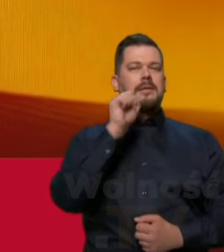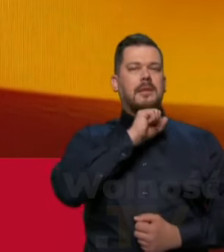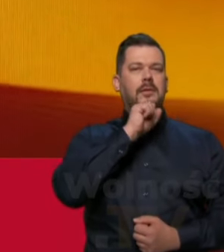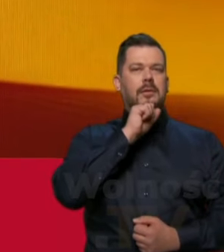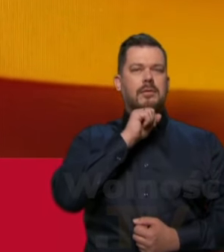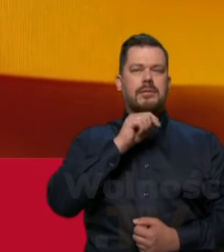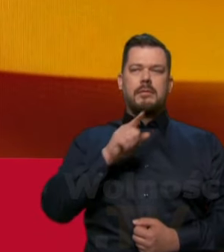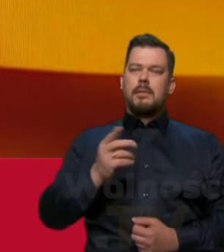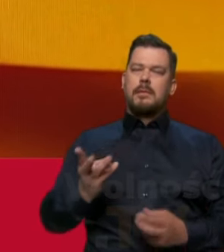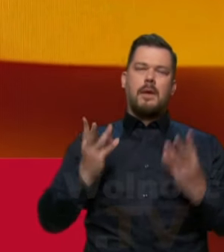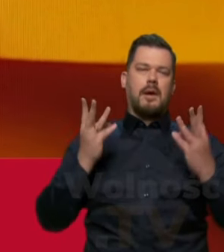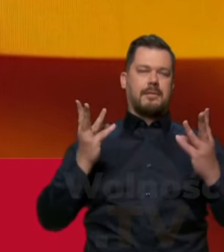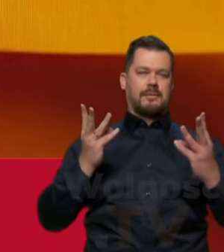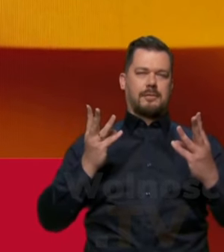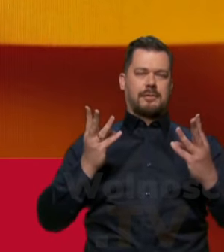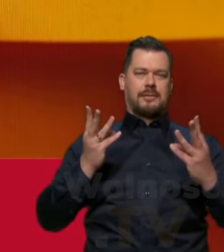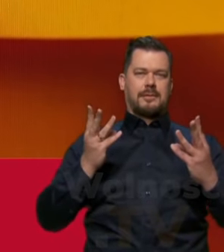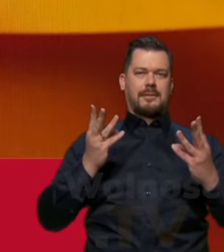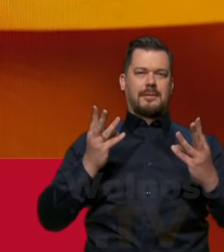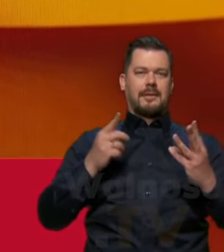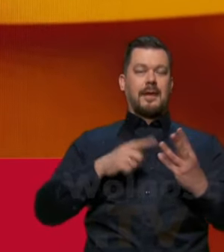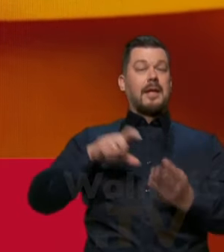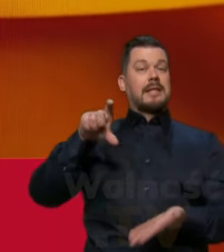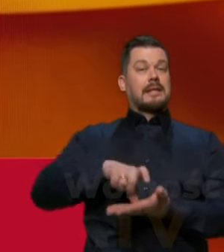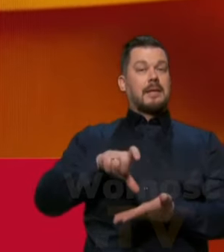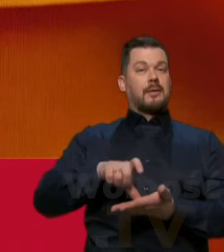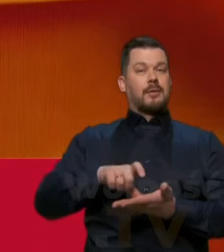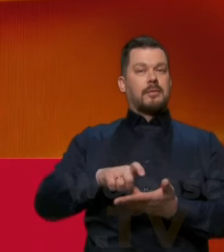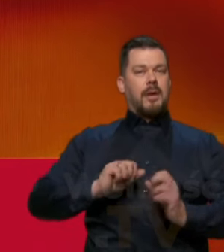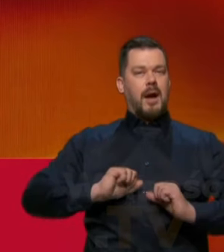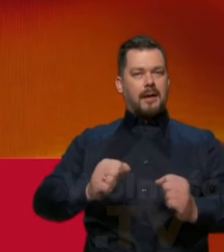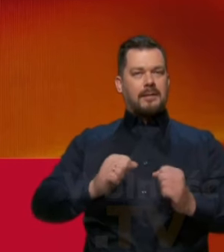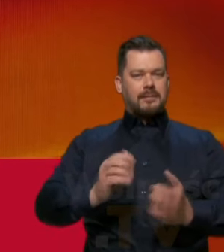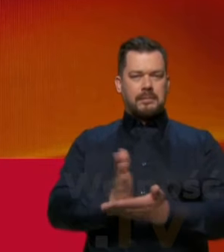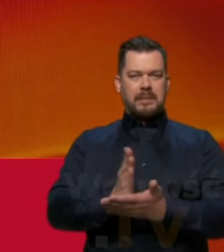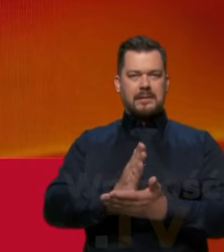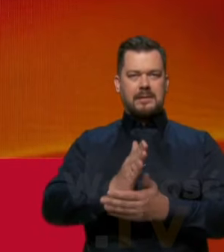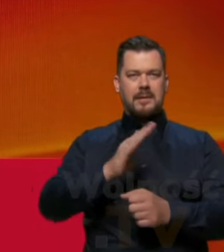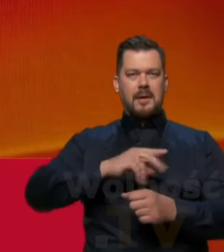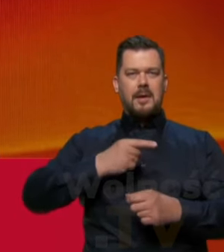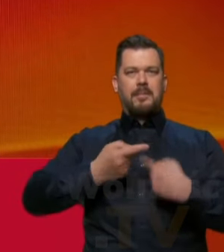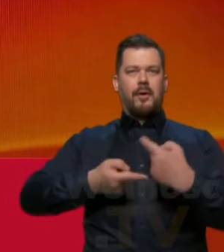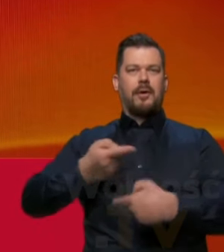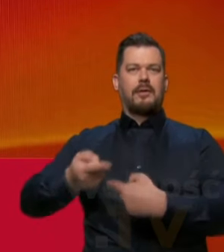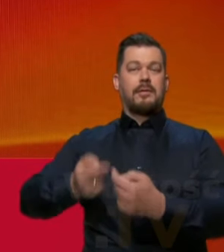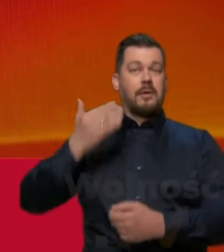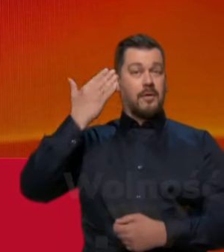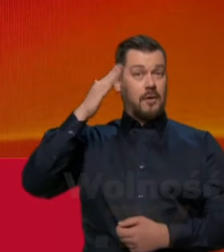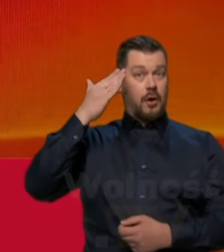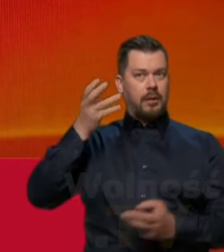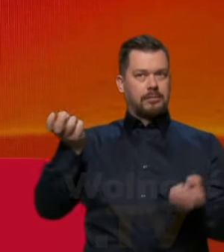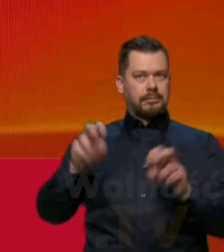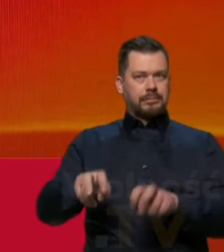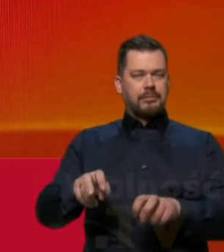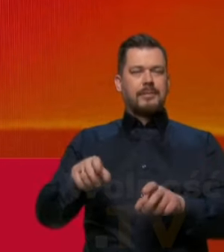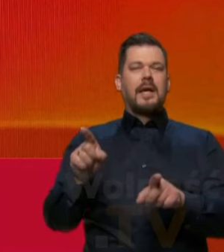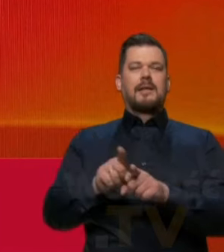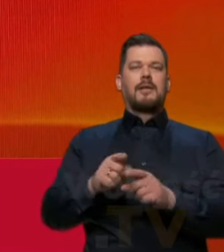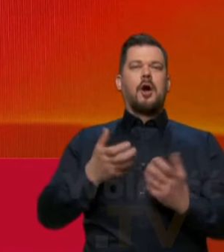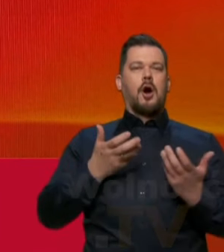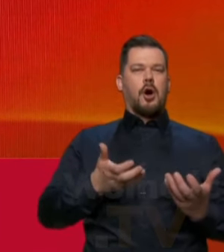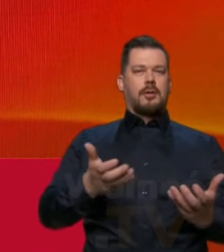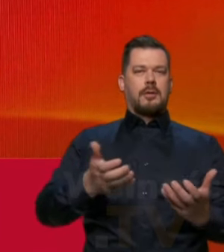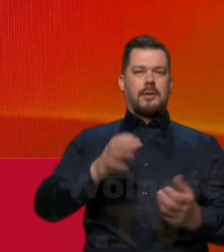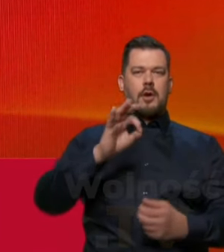są dla nas fundamentalni. To Centrum Aktywności Międzypokoleniowej, które stworzyliśmy na Woli, które stworzymy w tej chwili na